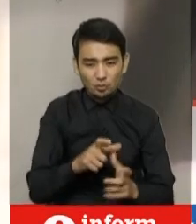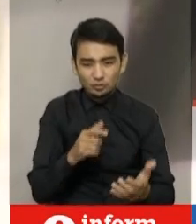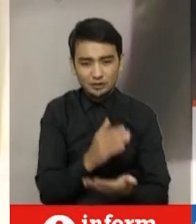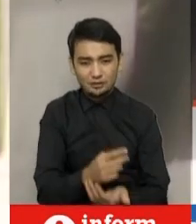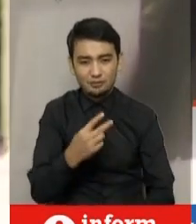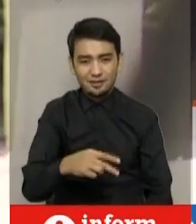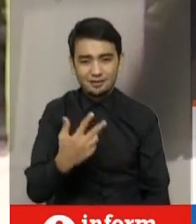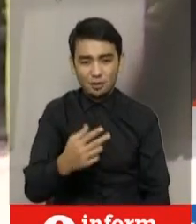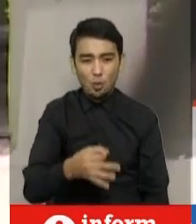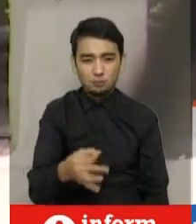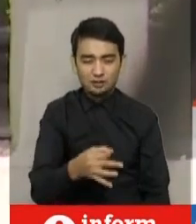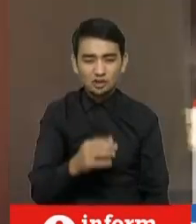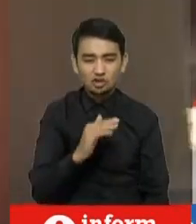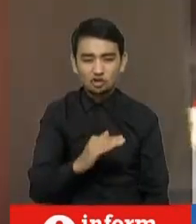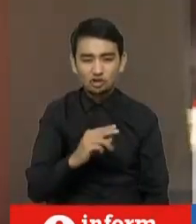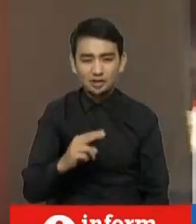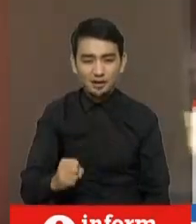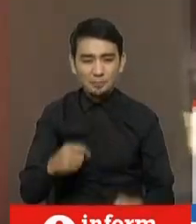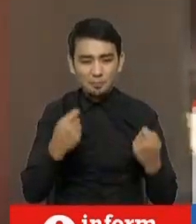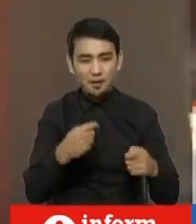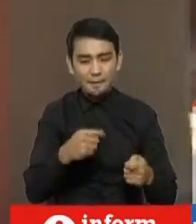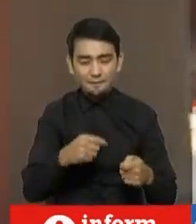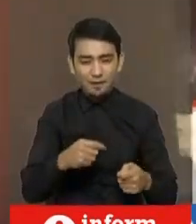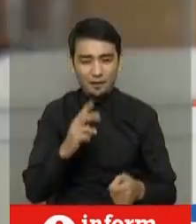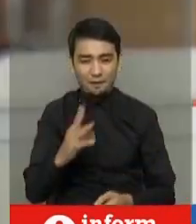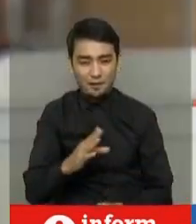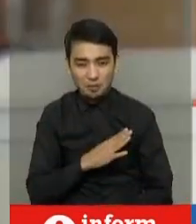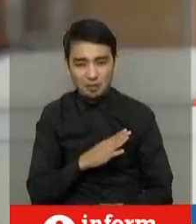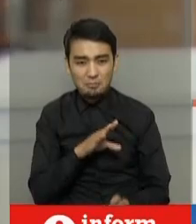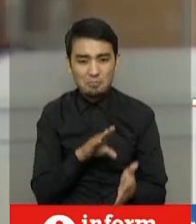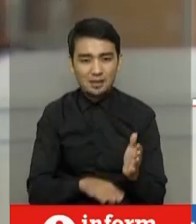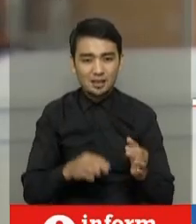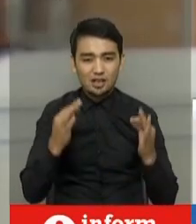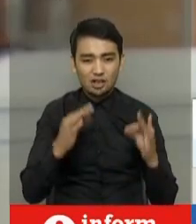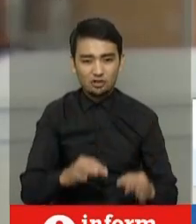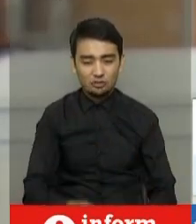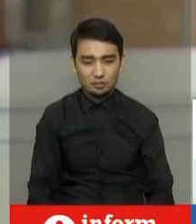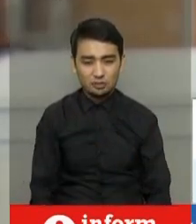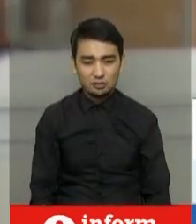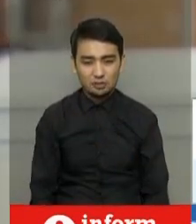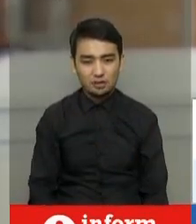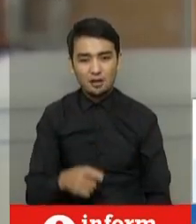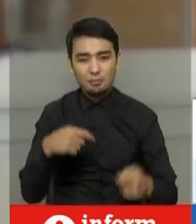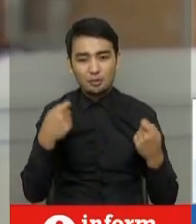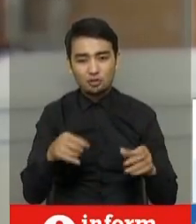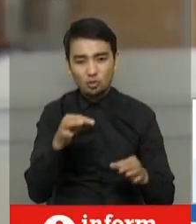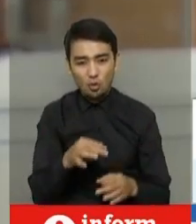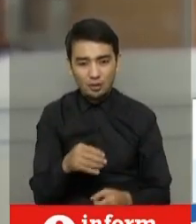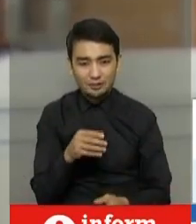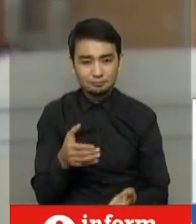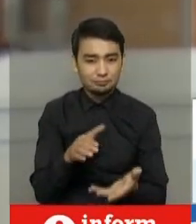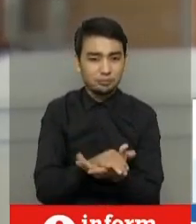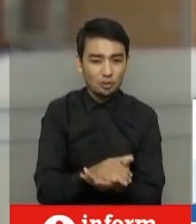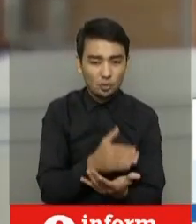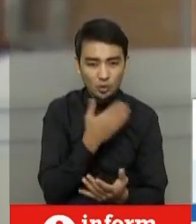ЖК, которые продавали квартиры без разрешения уполномоченных органов. Люди принимают решения в отделе продаж, даже не